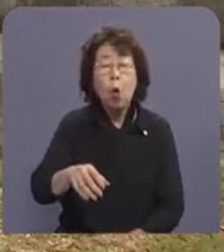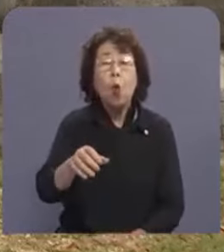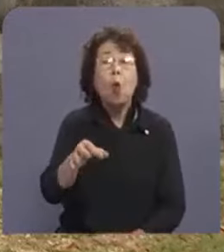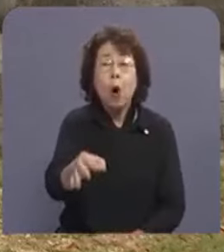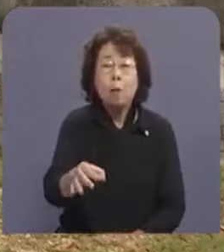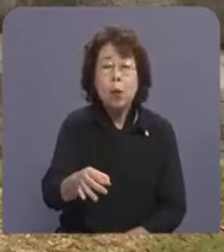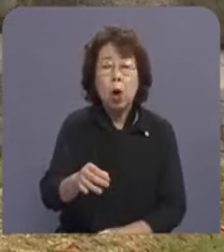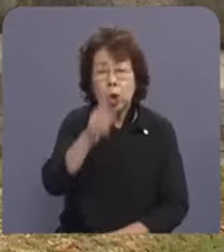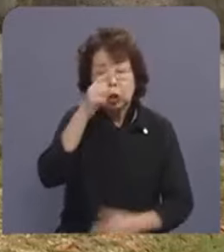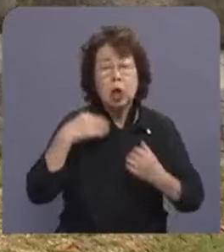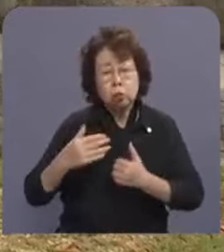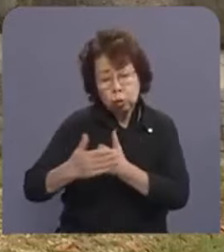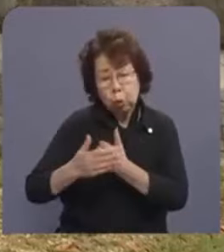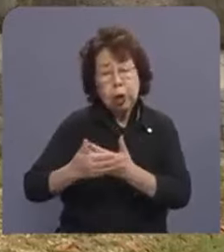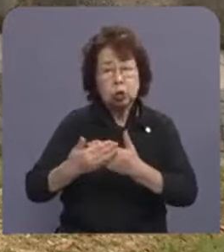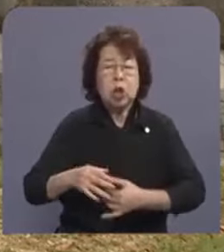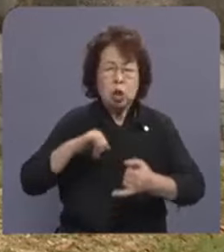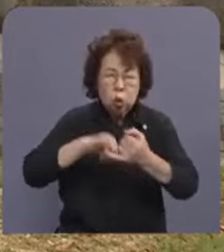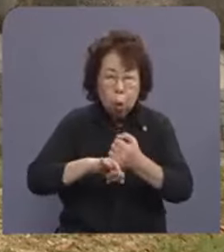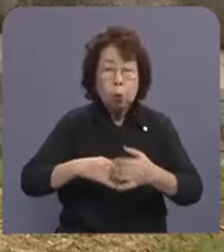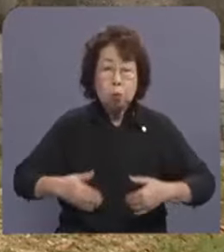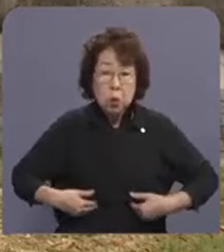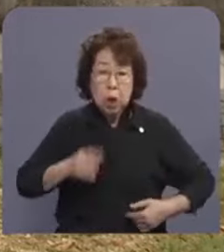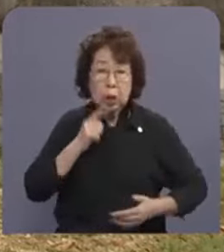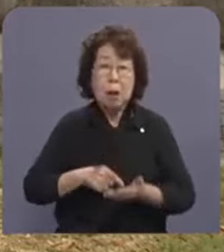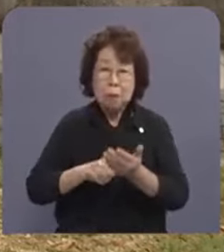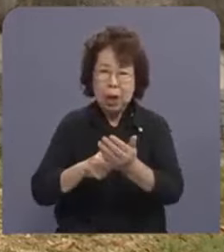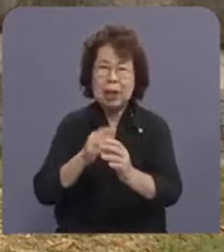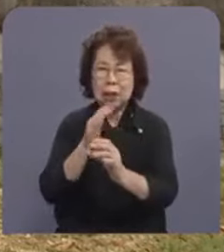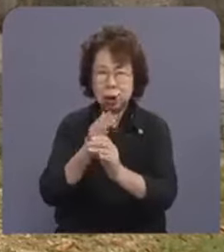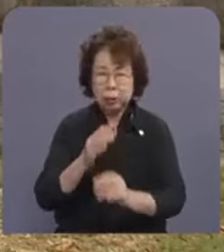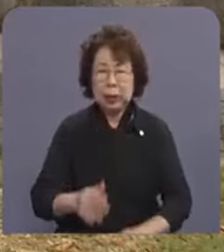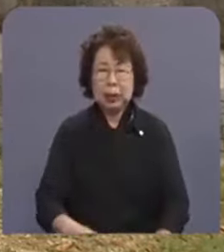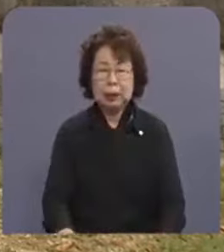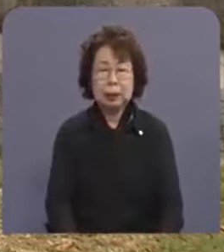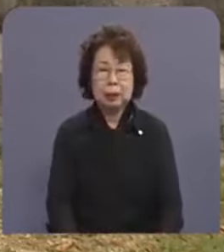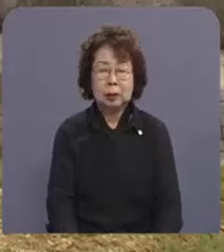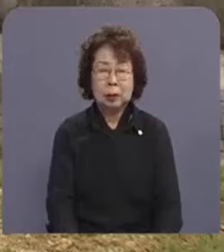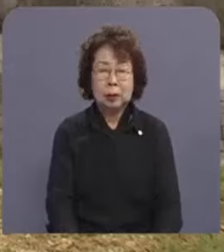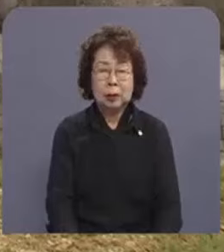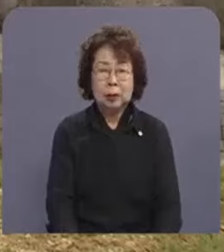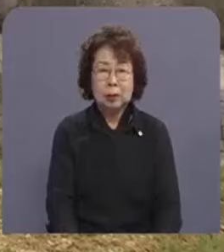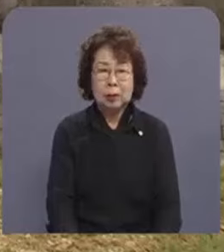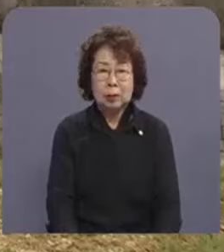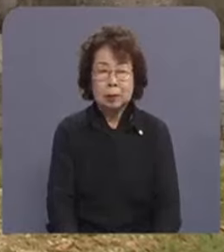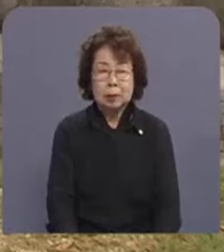국비 지원은 필수적이라는 입장을 표명했습니다 KBS 뉴스 이슬입니다